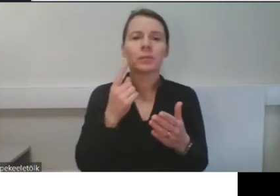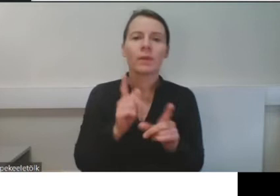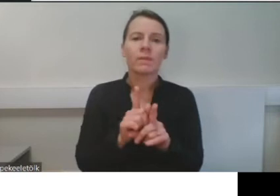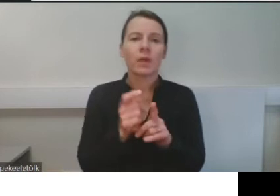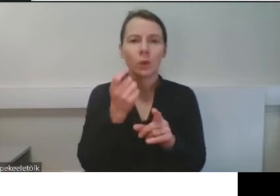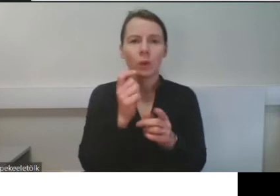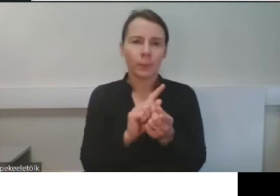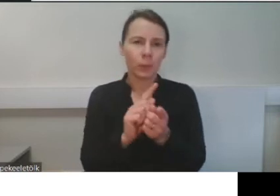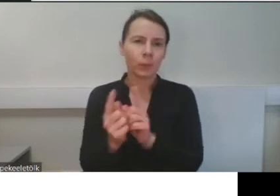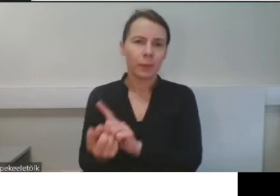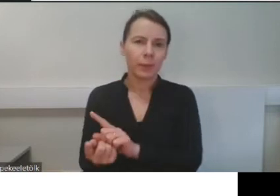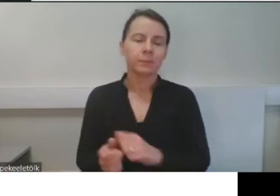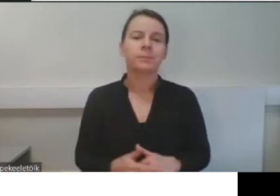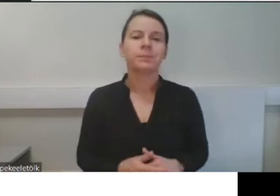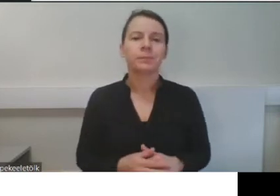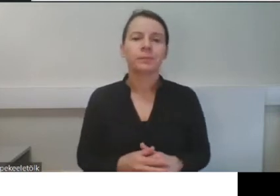oleks vajalik